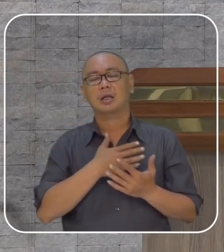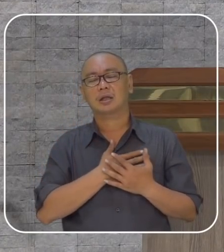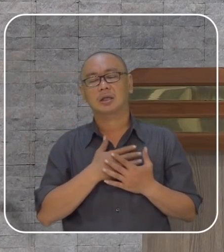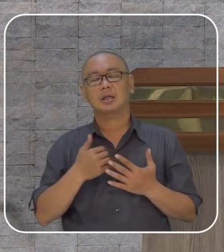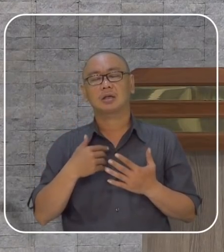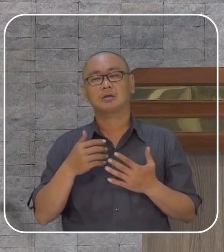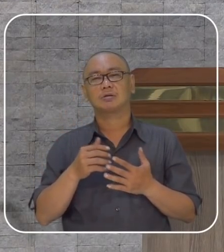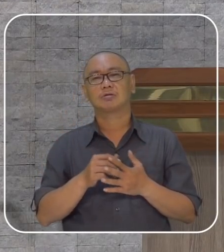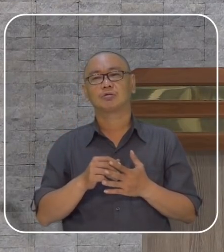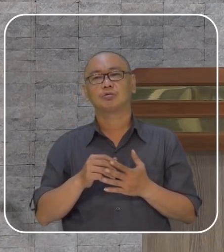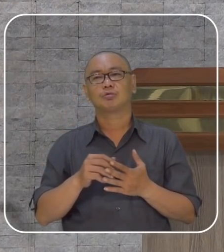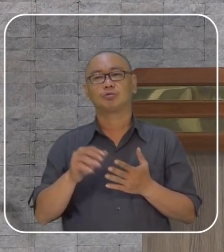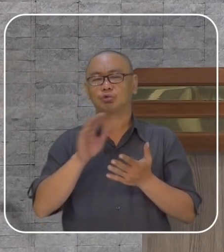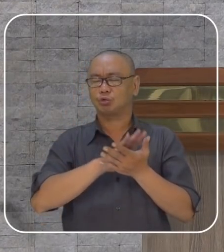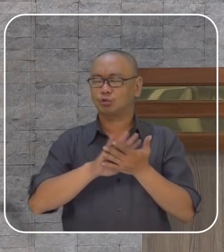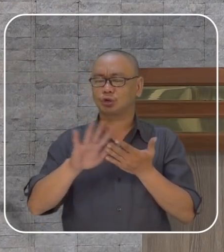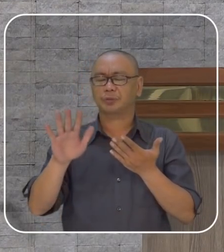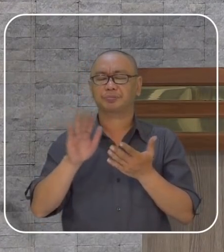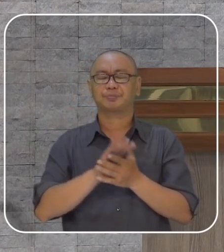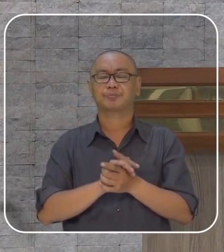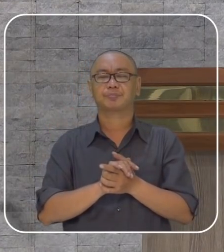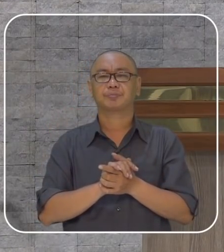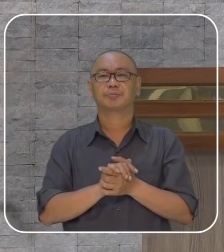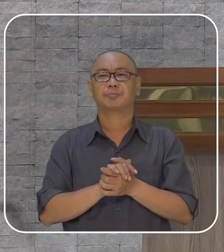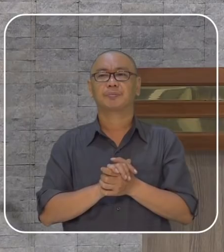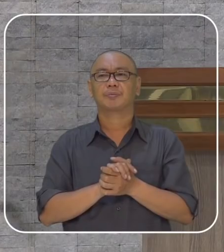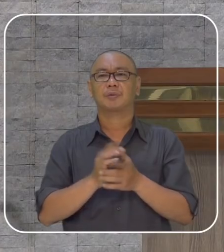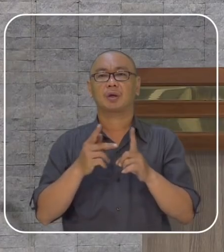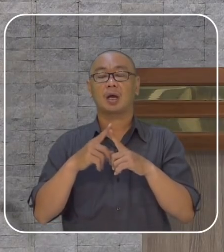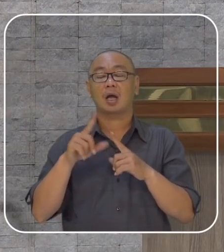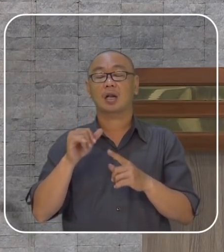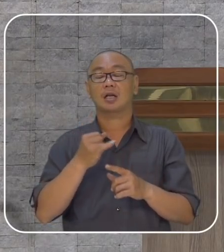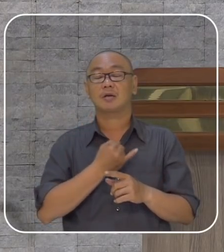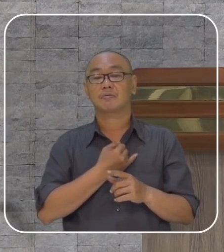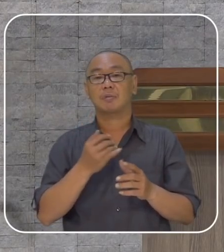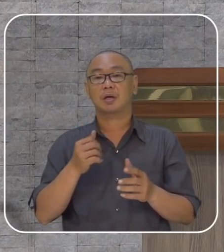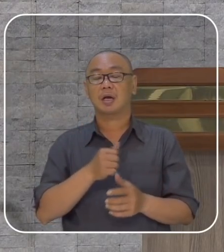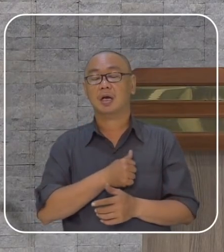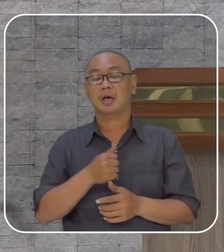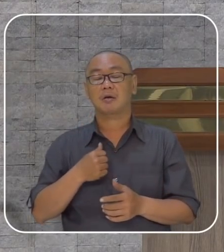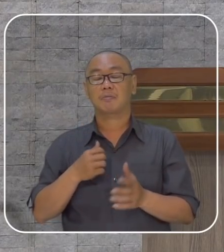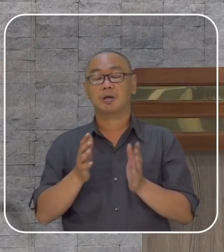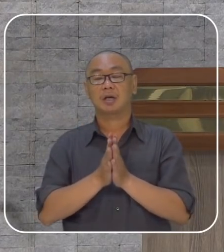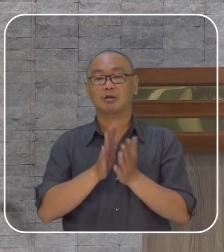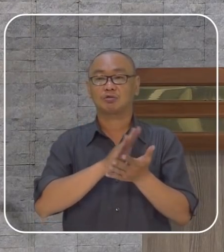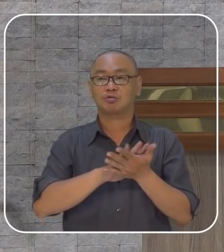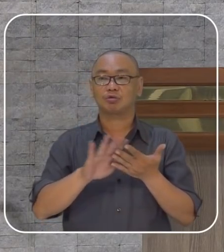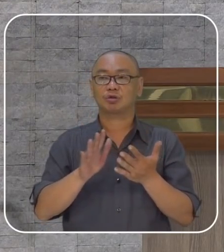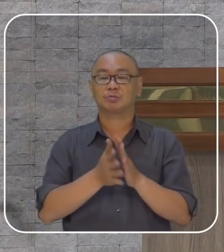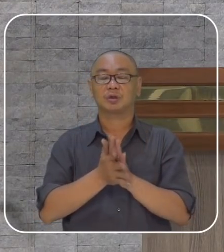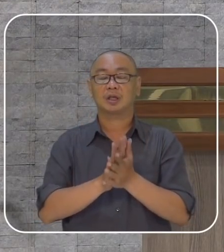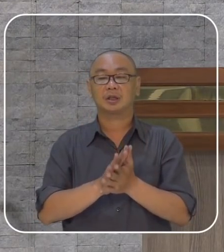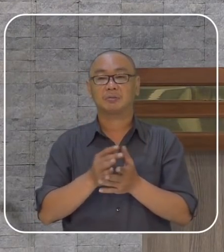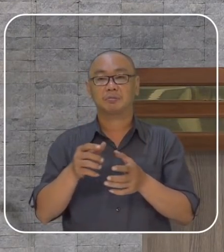umat-Nya. Jadi apabila kemudian hal-hal iman, agama, dan kekudusan menjadi barang